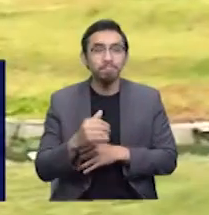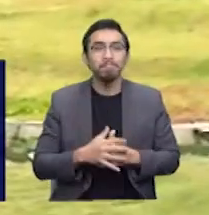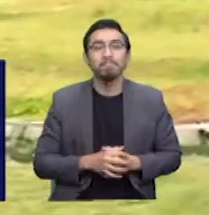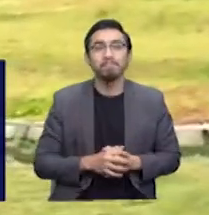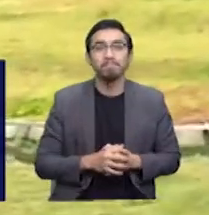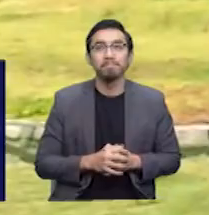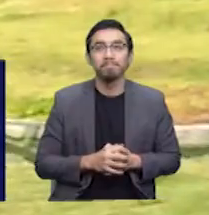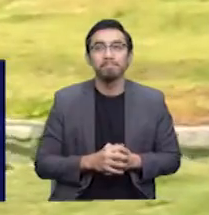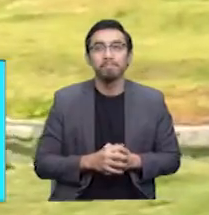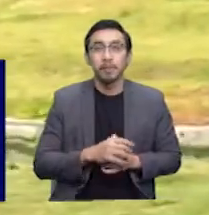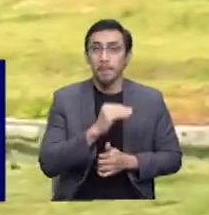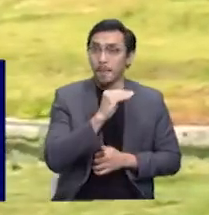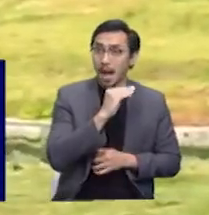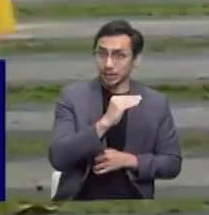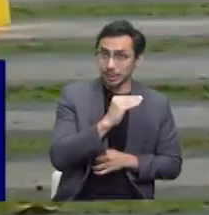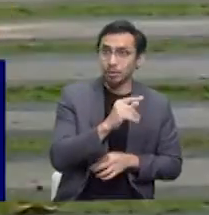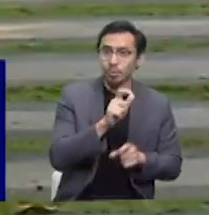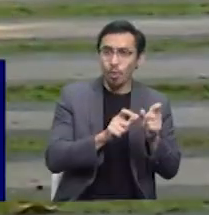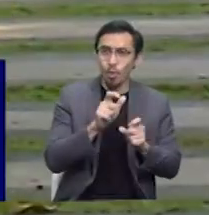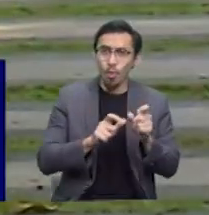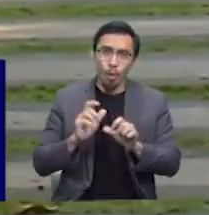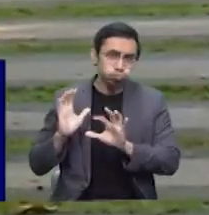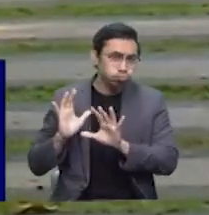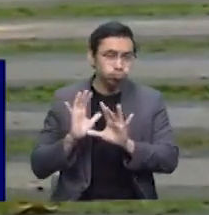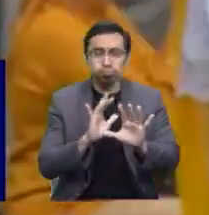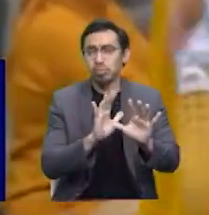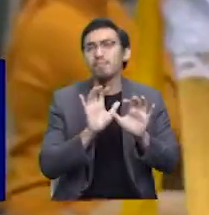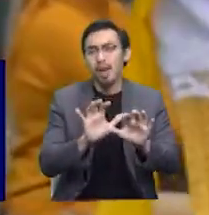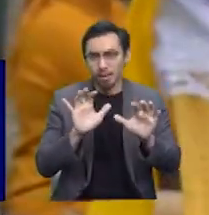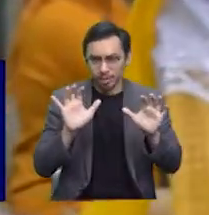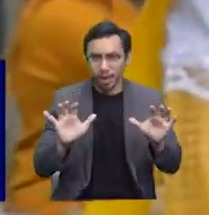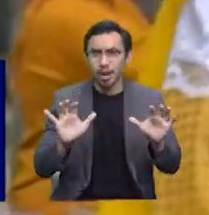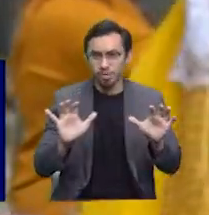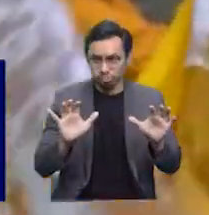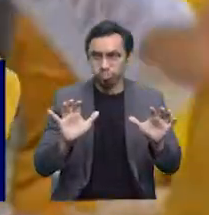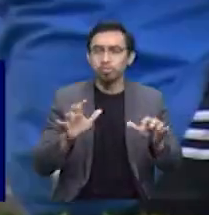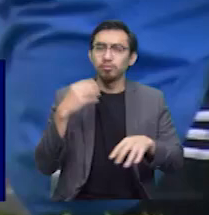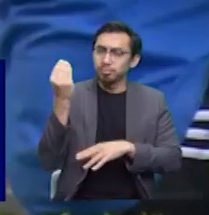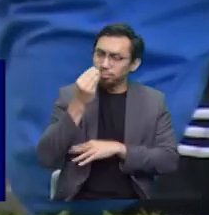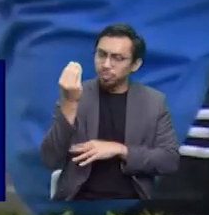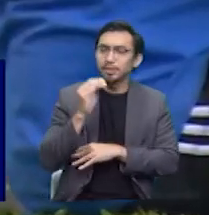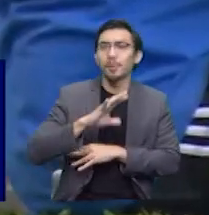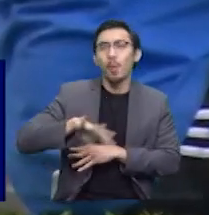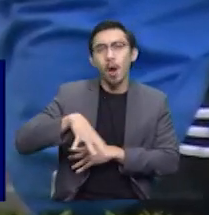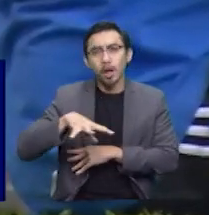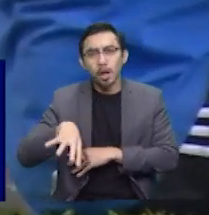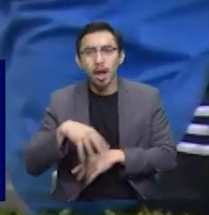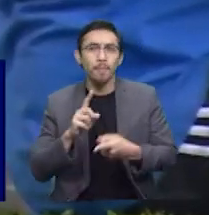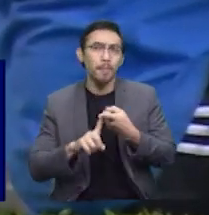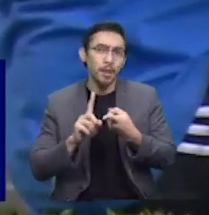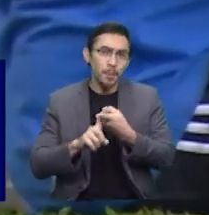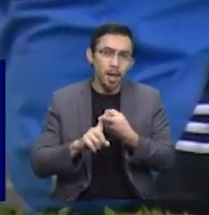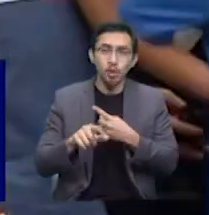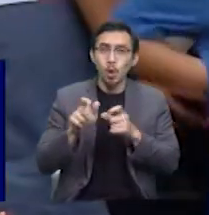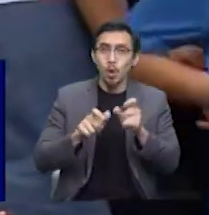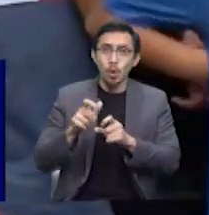pagi tadi, ribuan warga bahkan sudah memadati TMII untuk berwisata bersama keluarga dan teman-teman. Wisatawan mengunjungi sejumlah